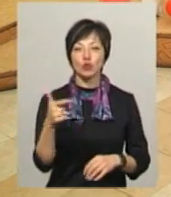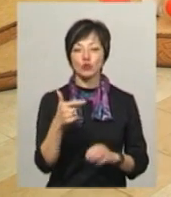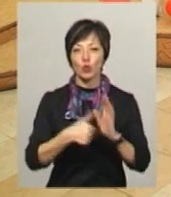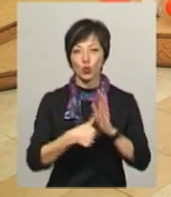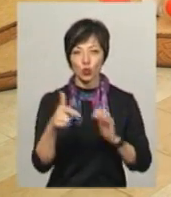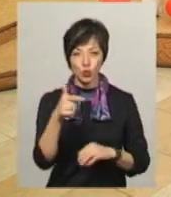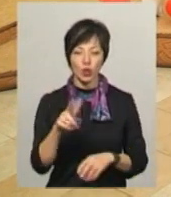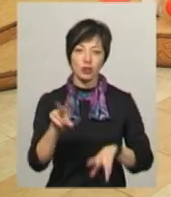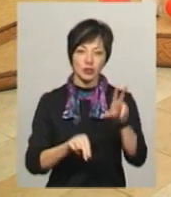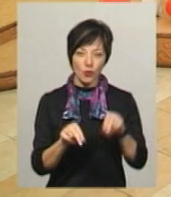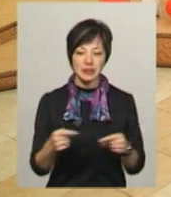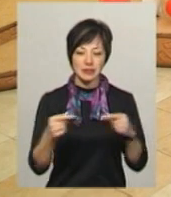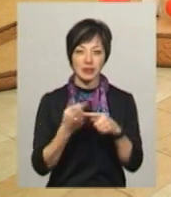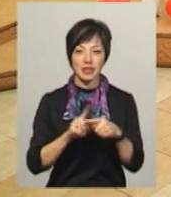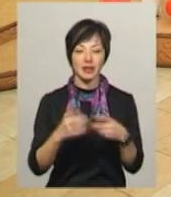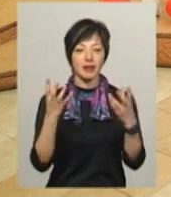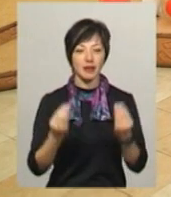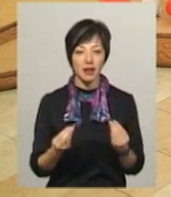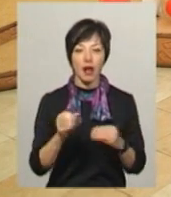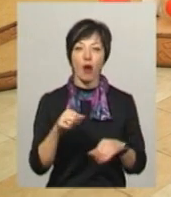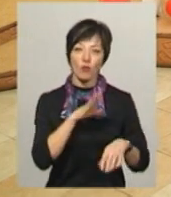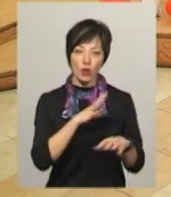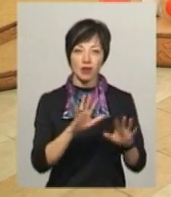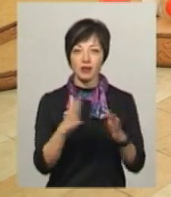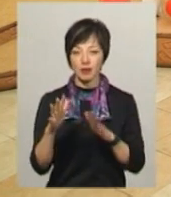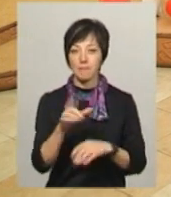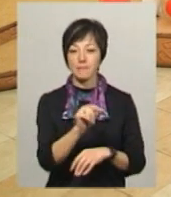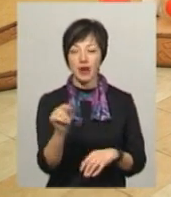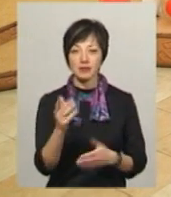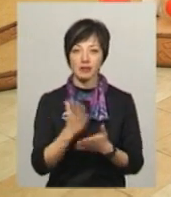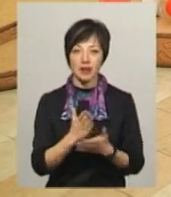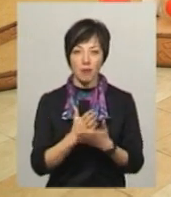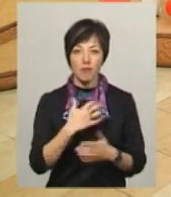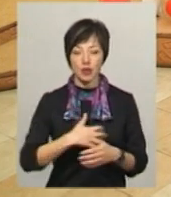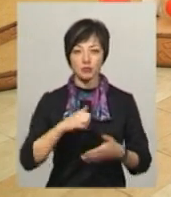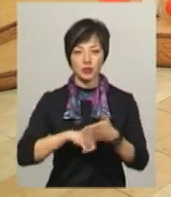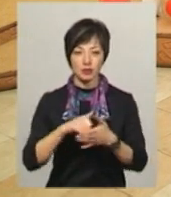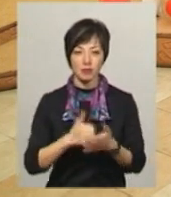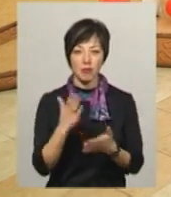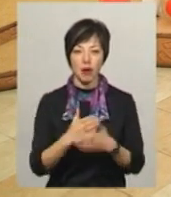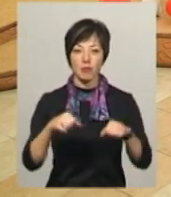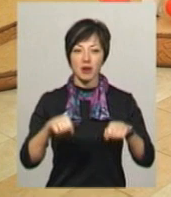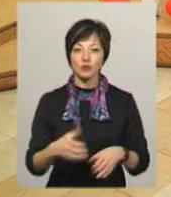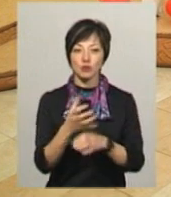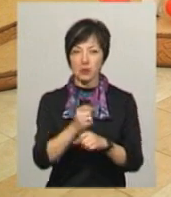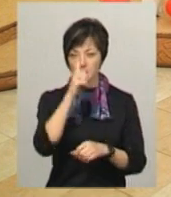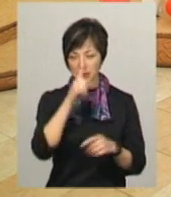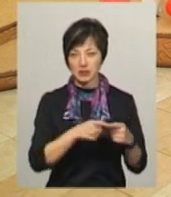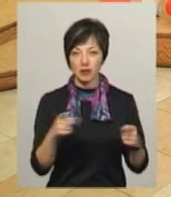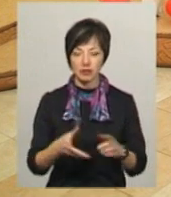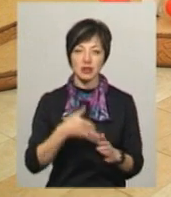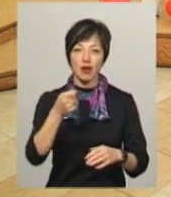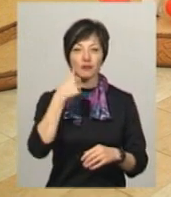вже, звичайно, розраховували саме на цей день. А були такі пари, які за наявності поважних причин, я маю право скоротити місячний термін, вони подали